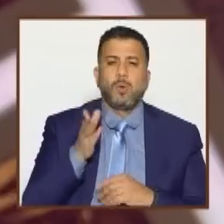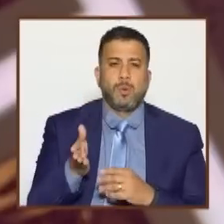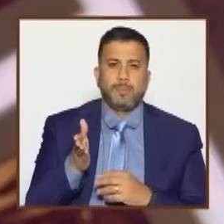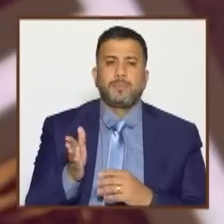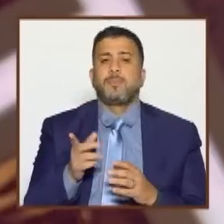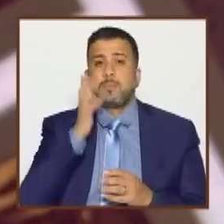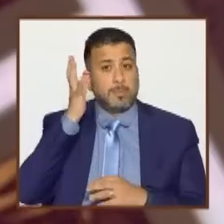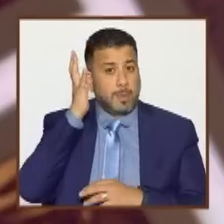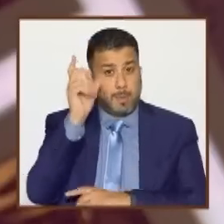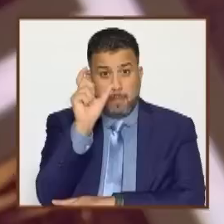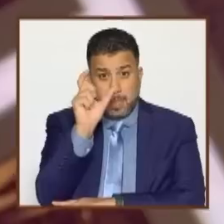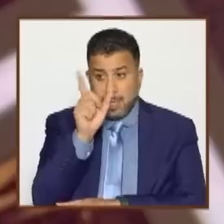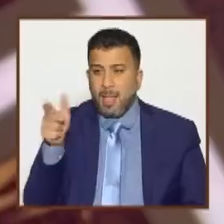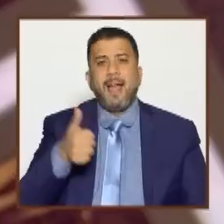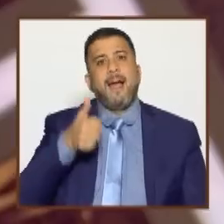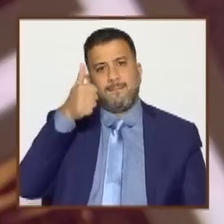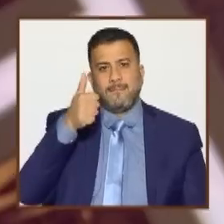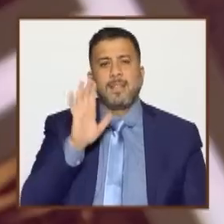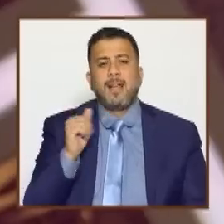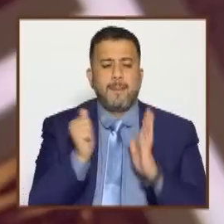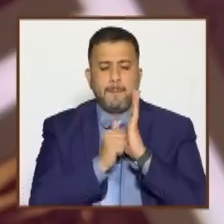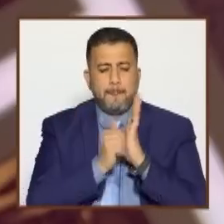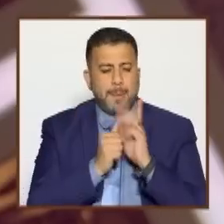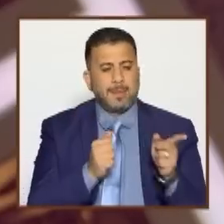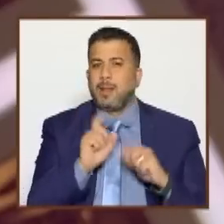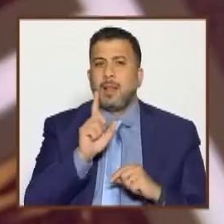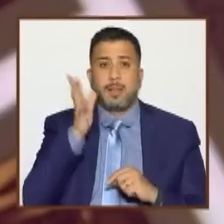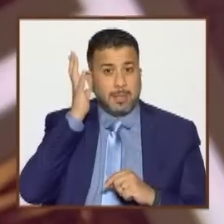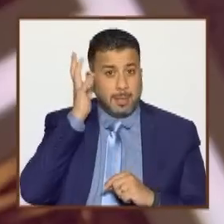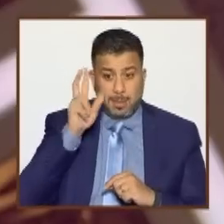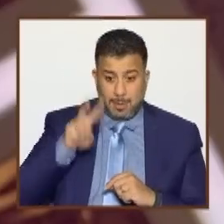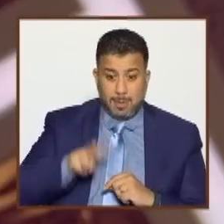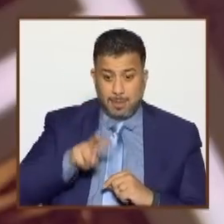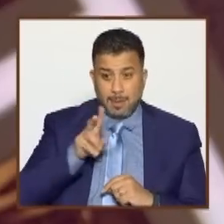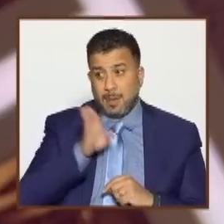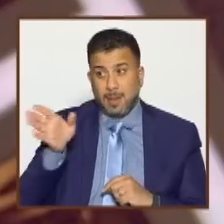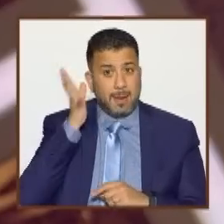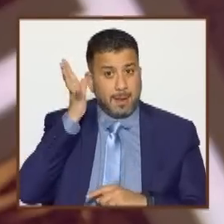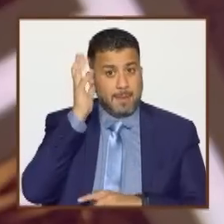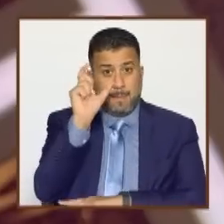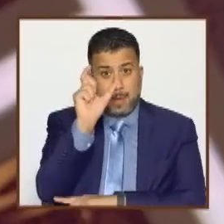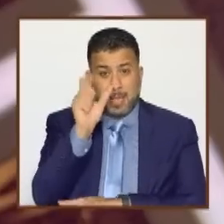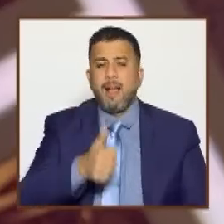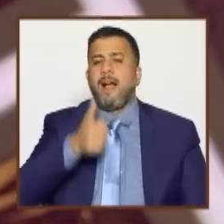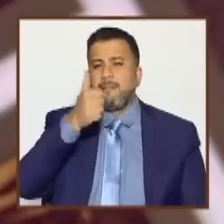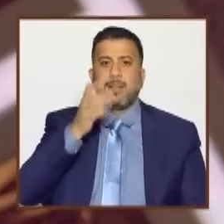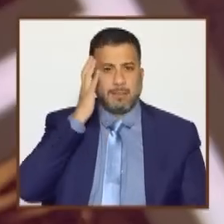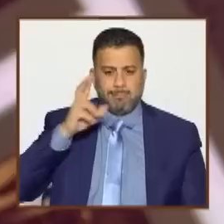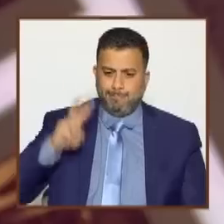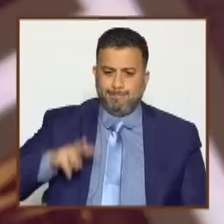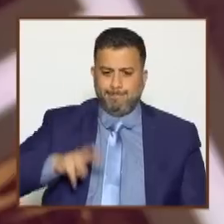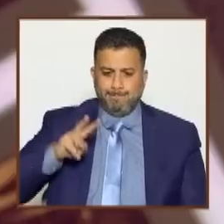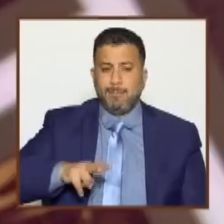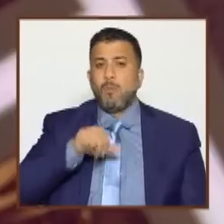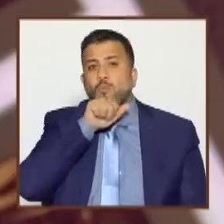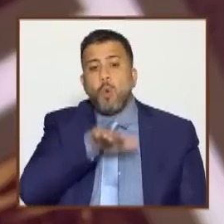لصلاتها في المساجد أفضل من صلاتها في البيوت، صلاة التراويح في المساجد أفضل من صلاتها في البيوت، وذلك لأن النبي